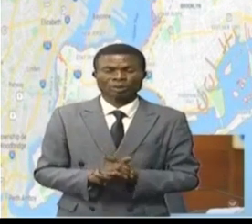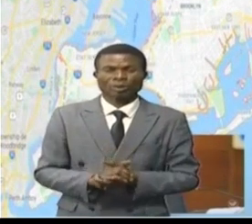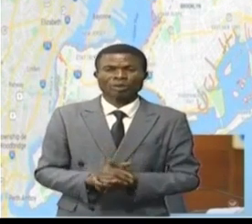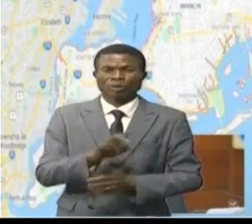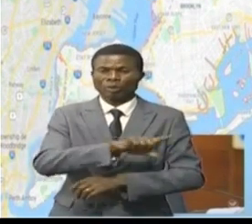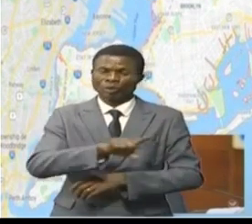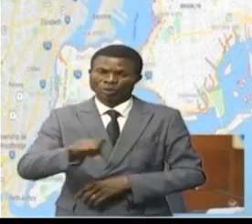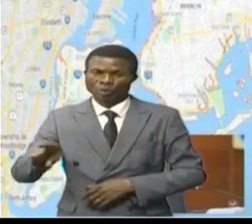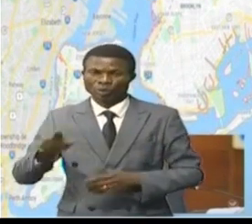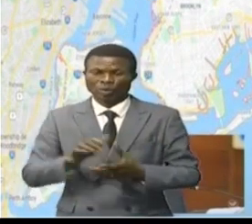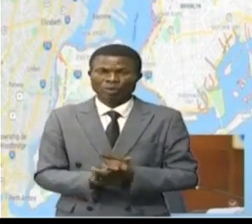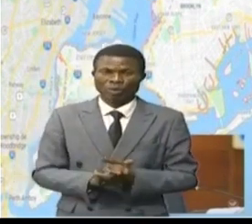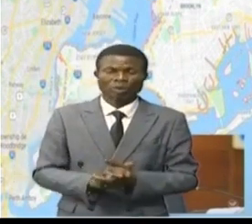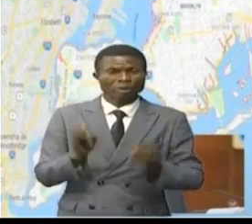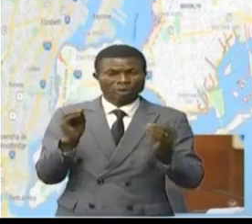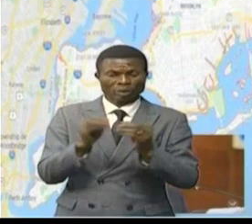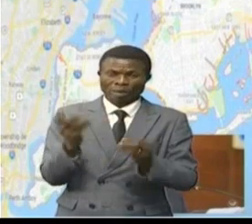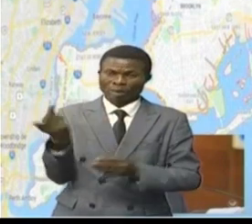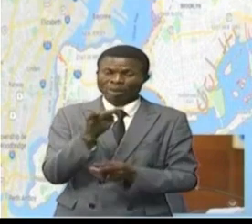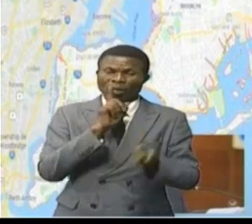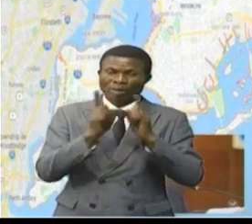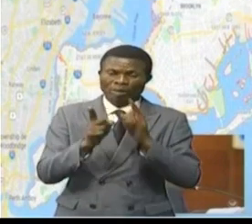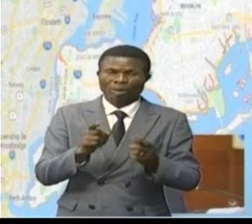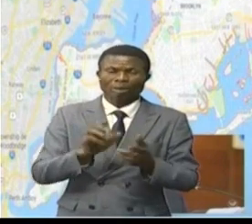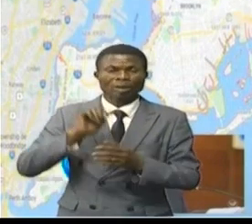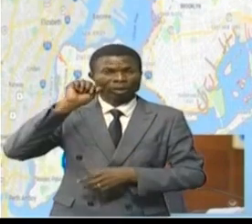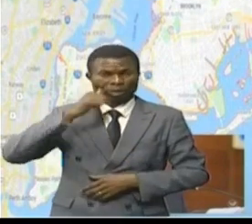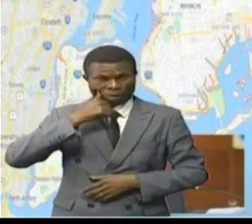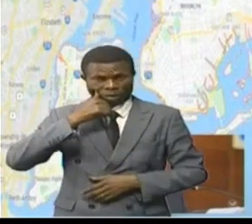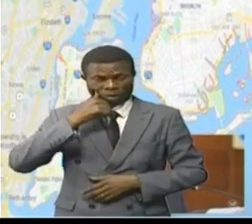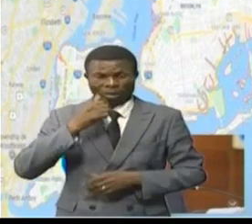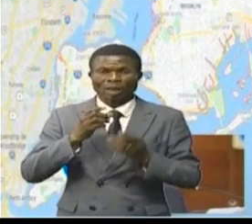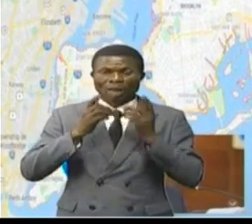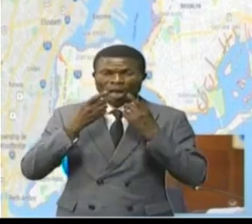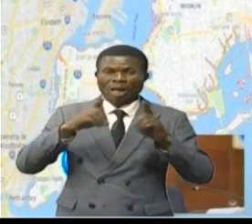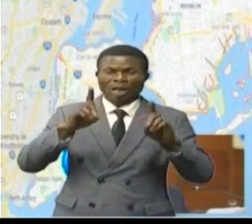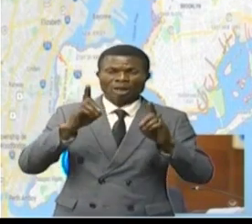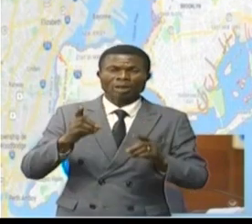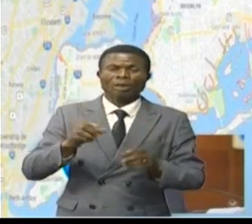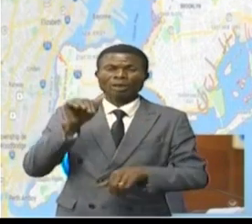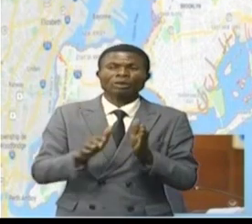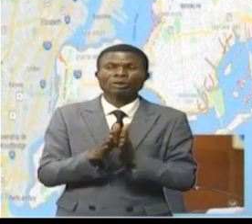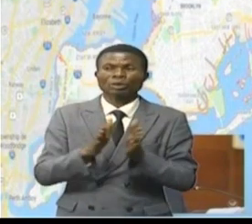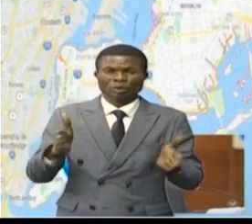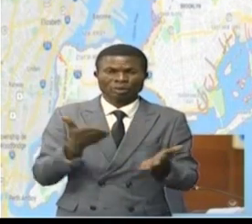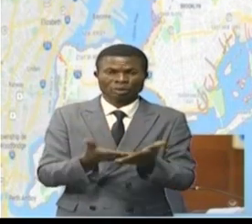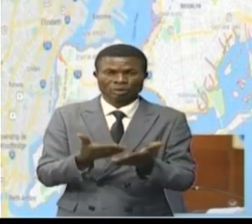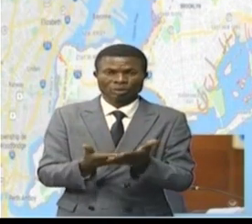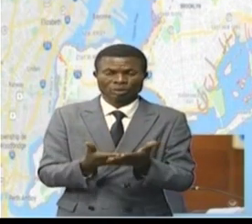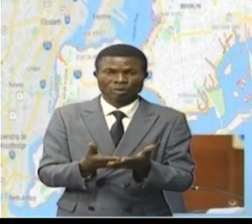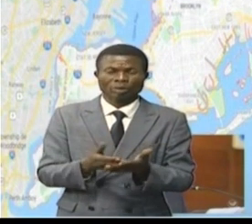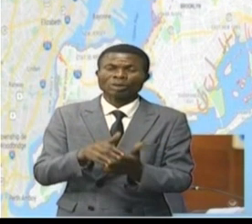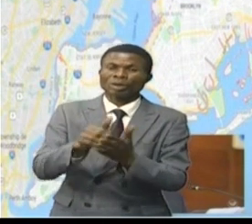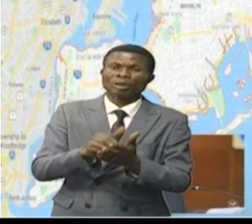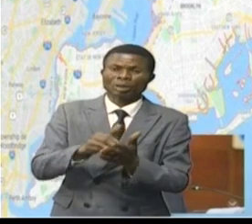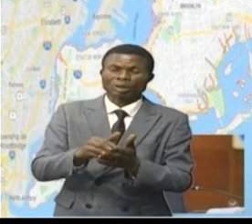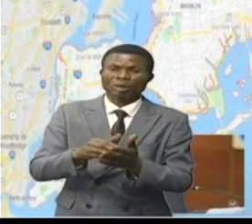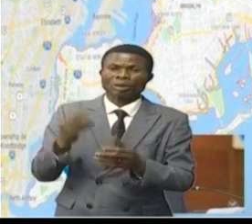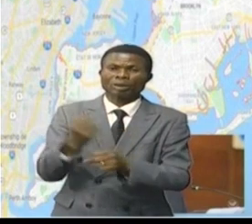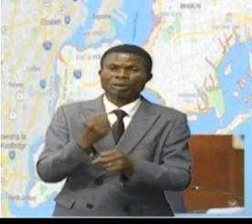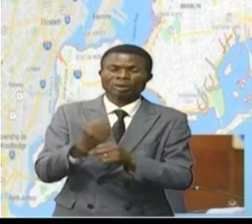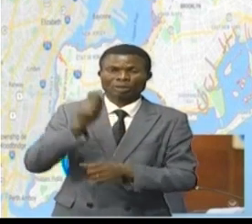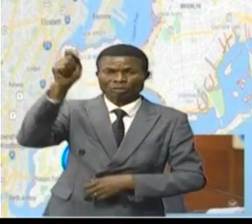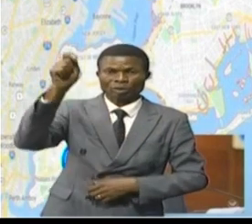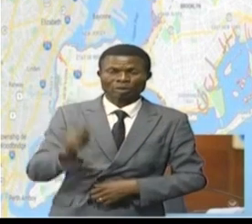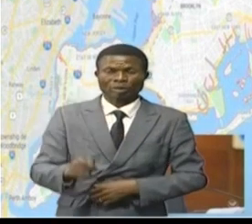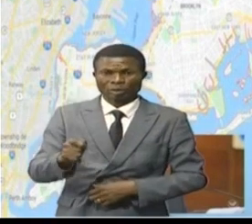heure. Cette rencontre intervient au lendemain d'une déclaration de M. Antonio Guterres sur la faiblesse de l'action militaire des